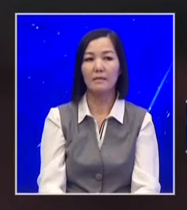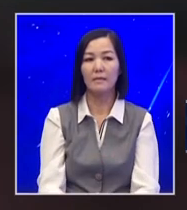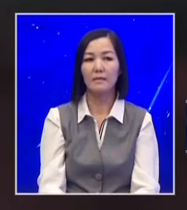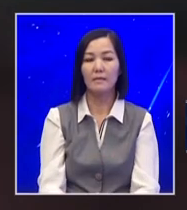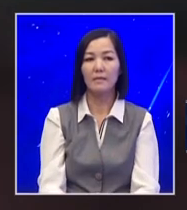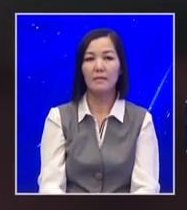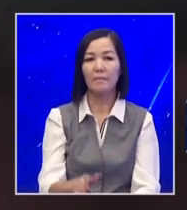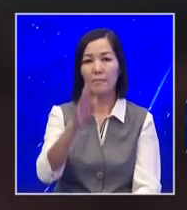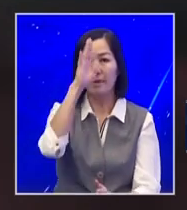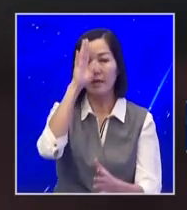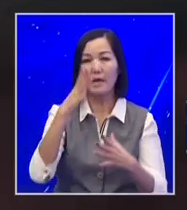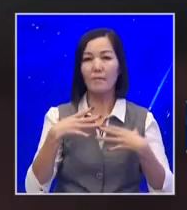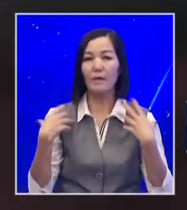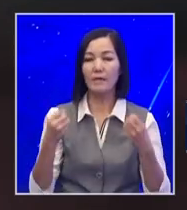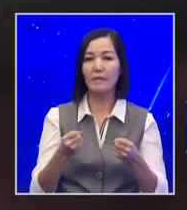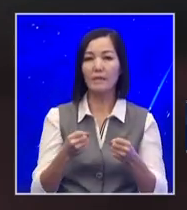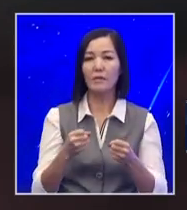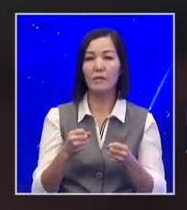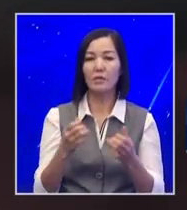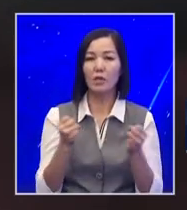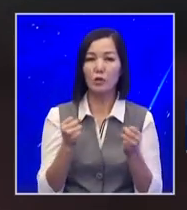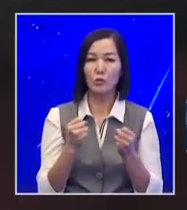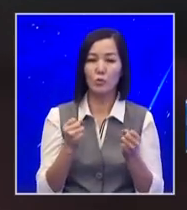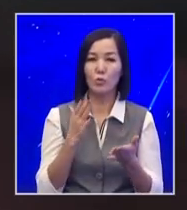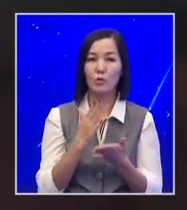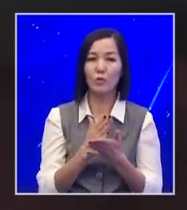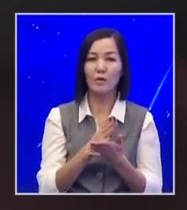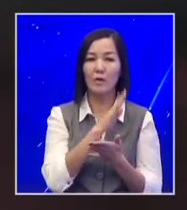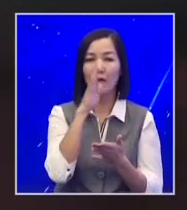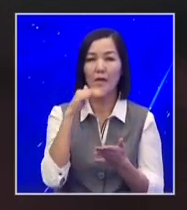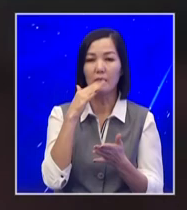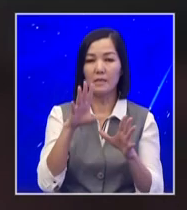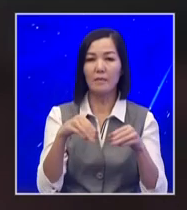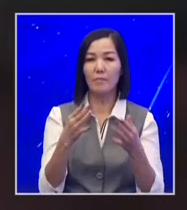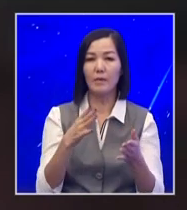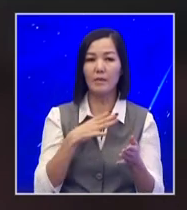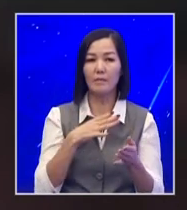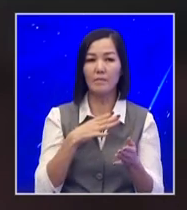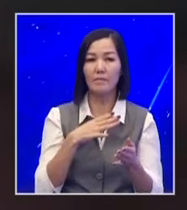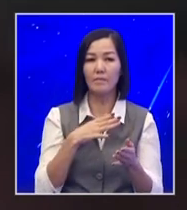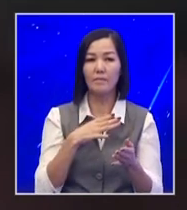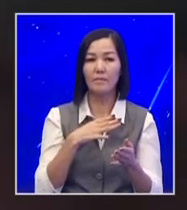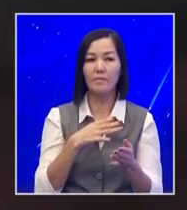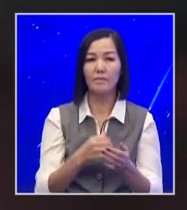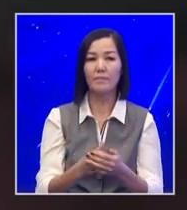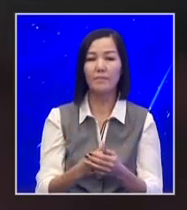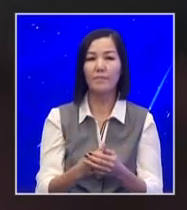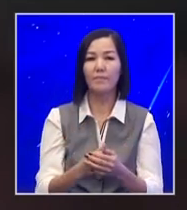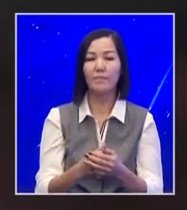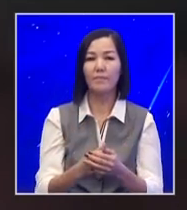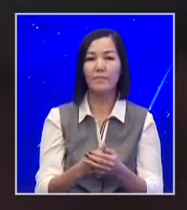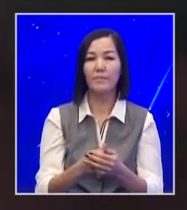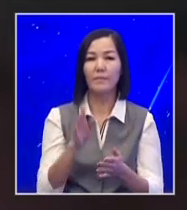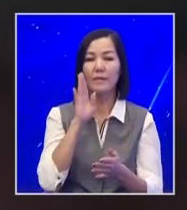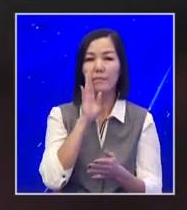Бала дін аман есен, сәл жаурағаны болмаса. Әкешесіне табыстап беріп кеттім. Сонымен баласы